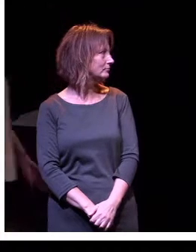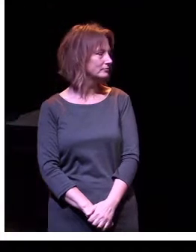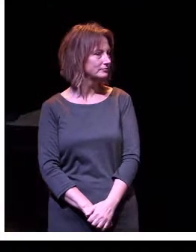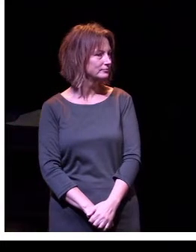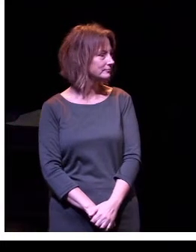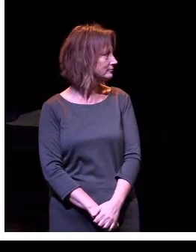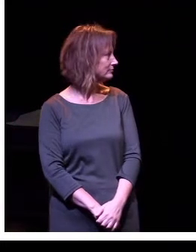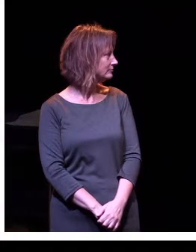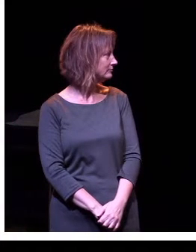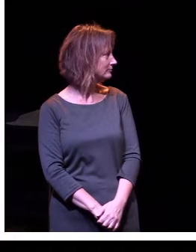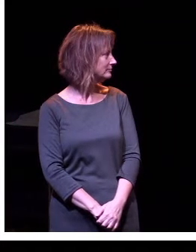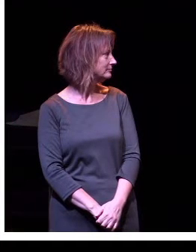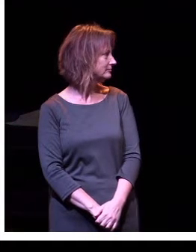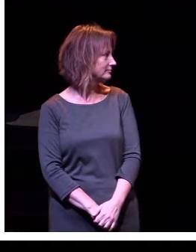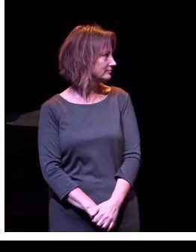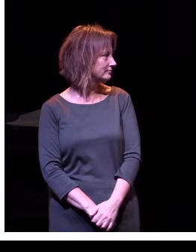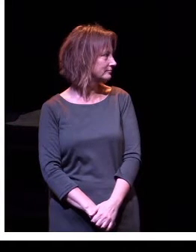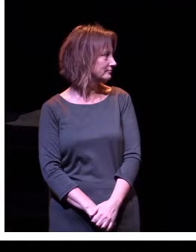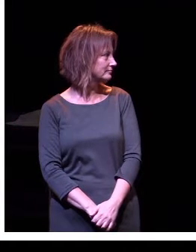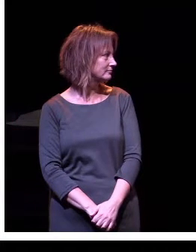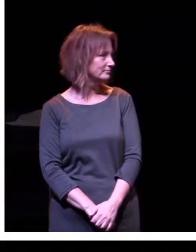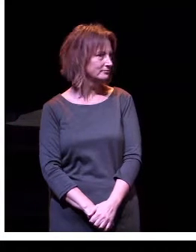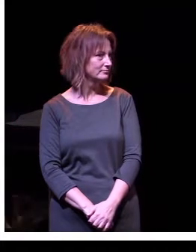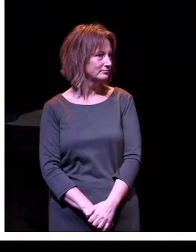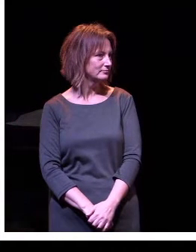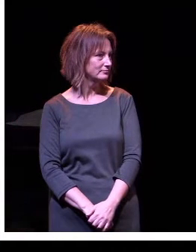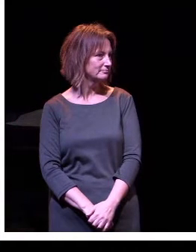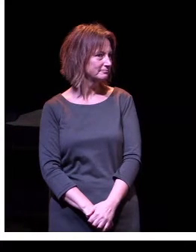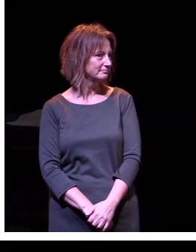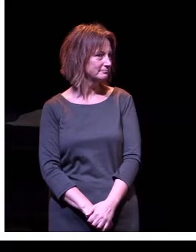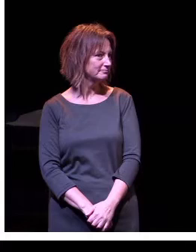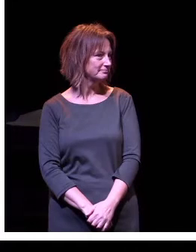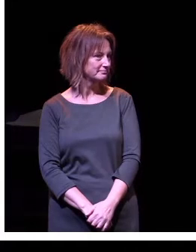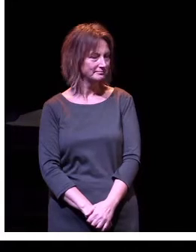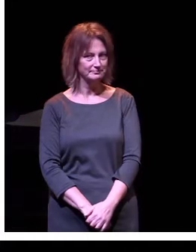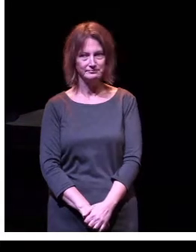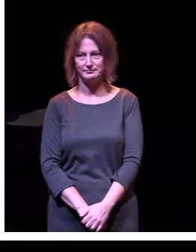tack för i år och vi ses igen nästa år. Ha en trevlig timme nu ute på lunchen.